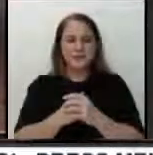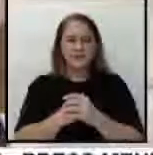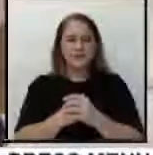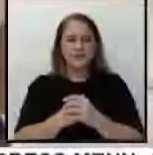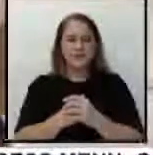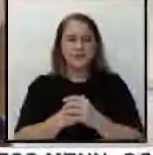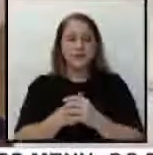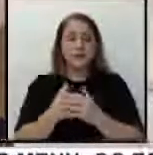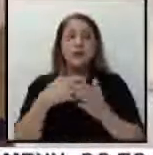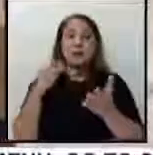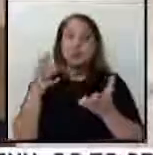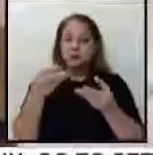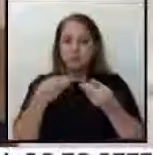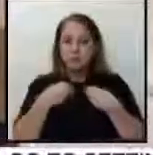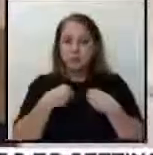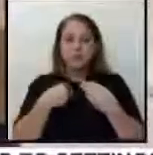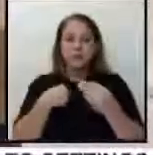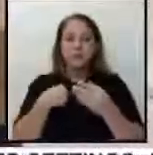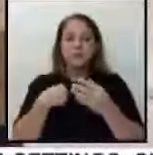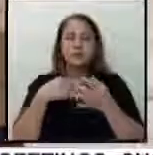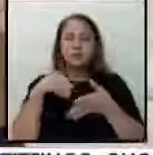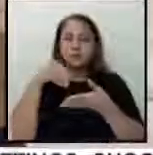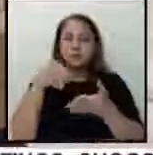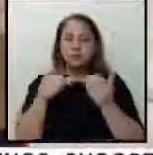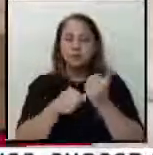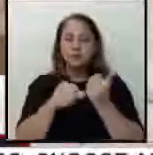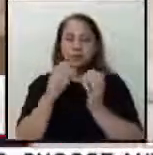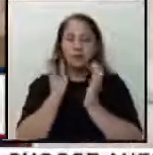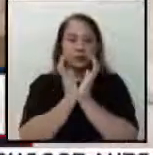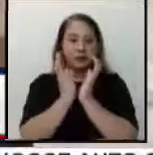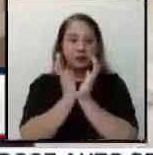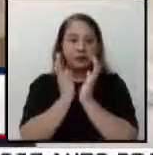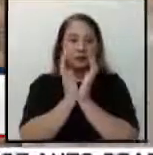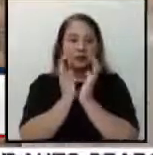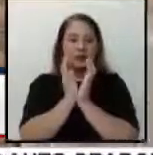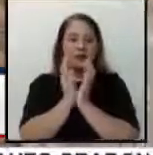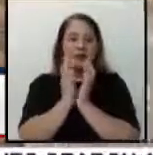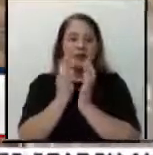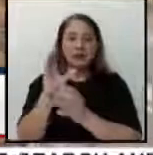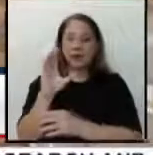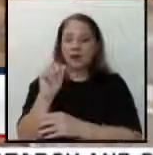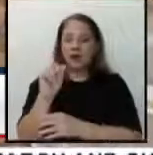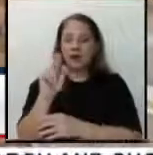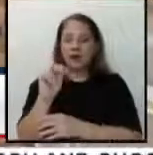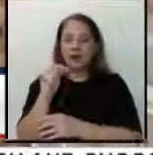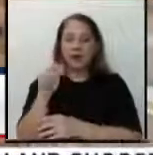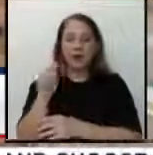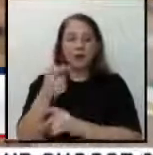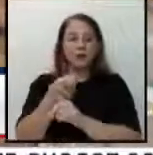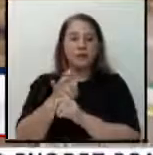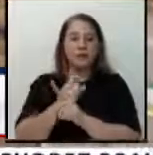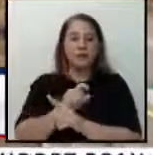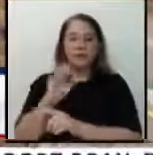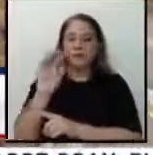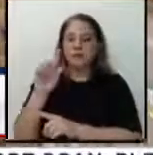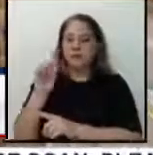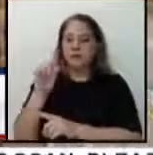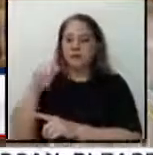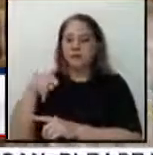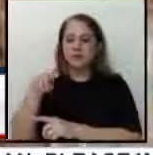Nakatanggap ng relief augmentation ng Department of Social Welfare and Development Caraga mula sa Department of Public Works and Highways Region